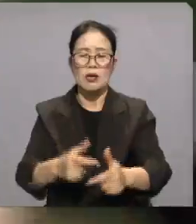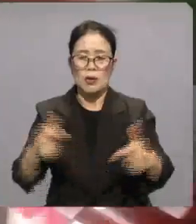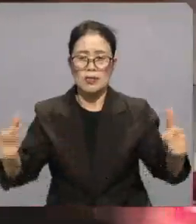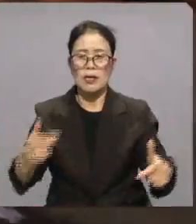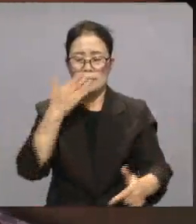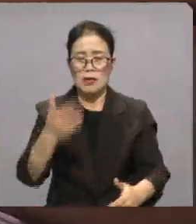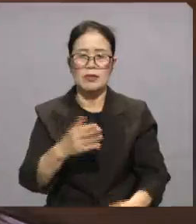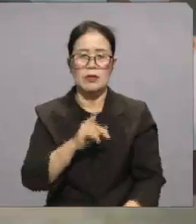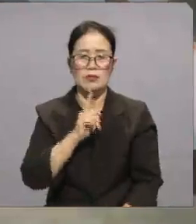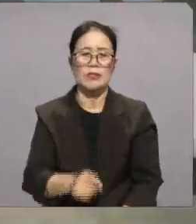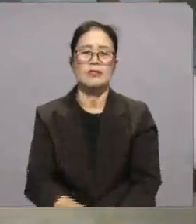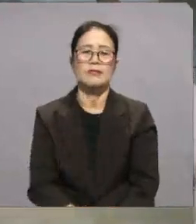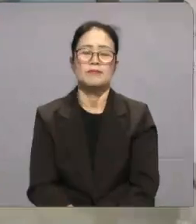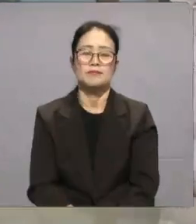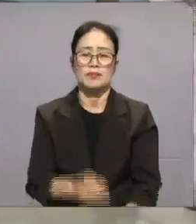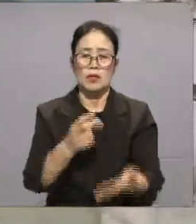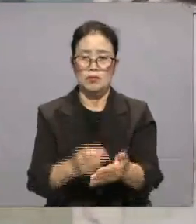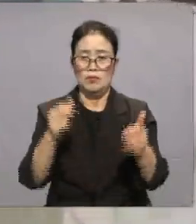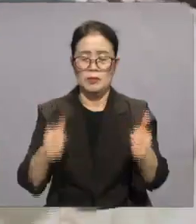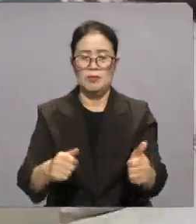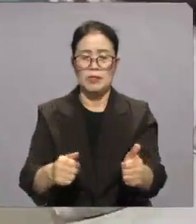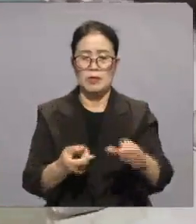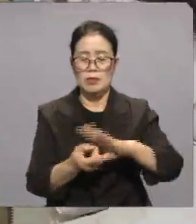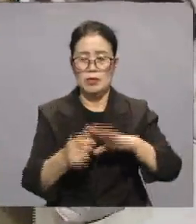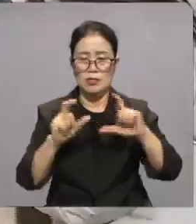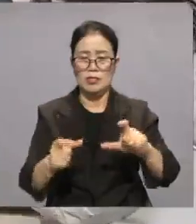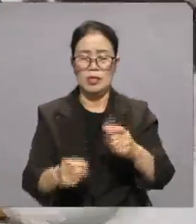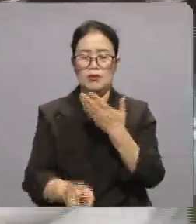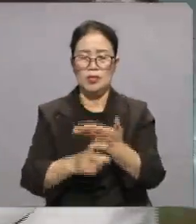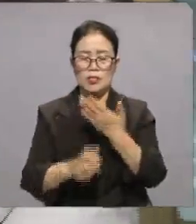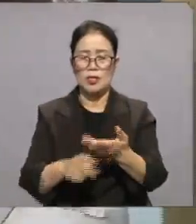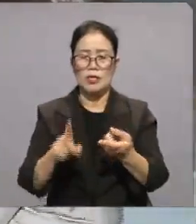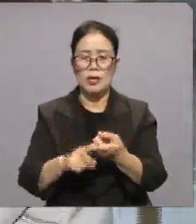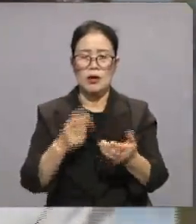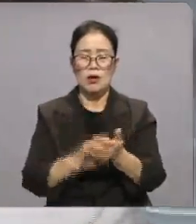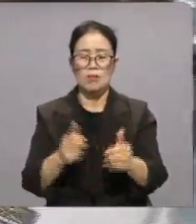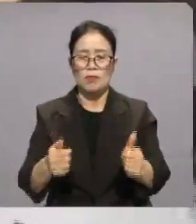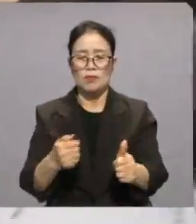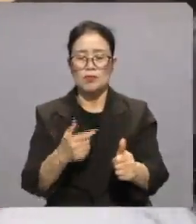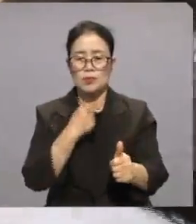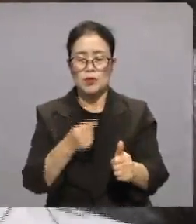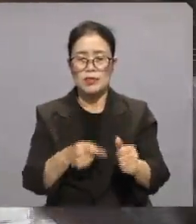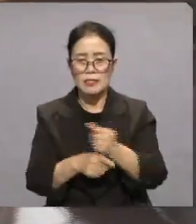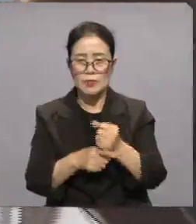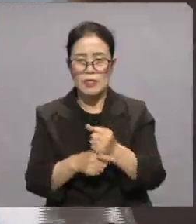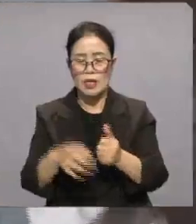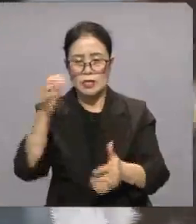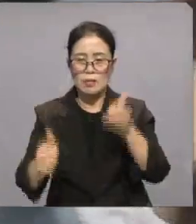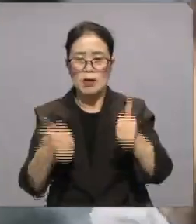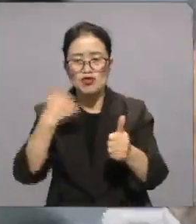가능하다고 판단했습니다. 헌법재판소는 비상계엄 사태 위헌성에 대한 헌법 소원을 심리할 주심 재판관을